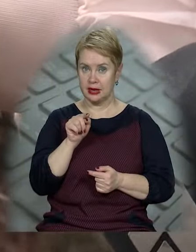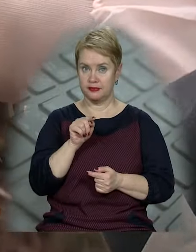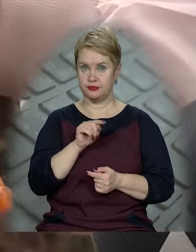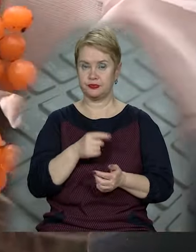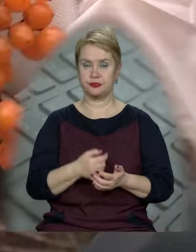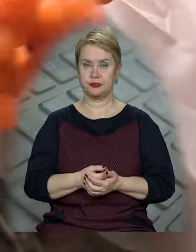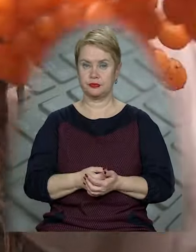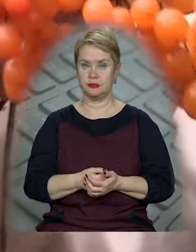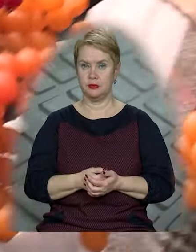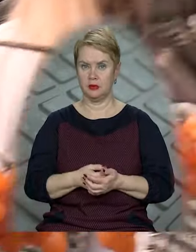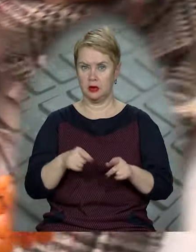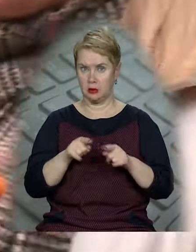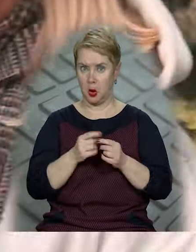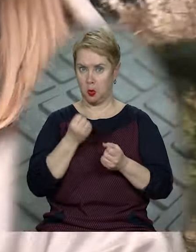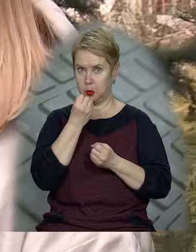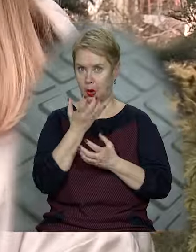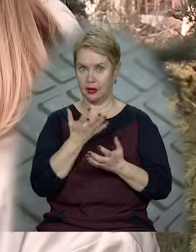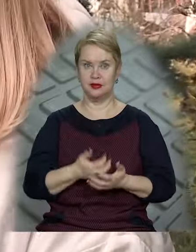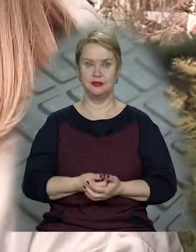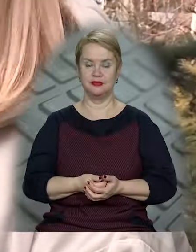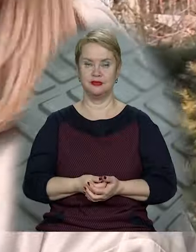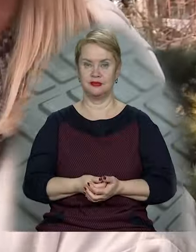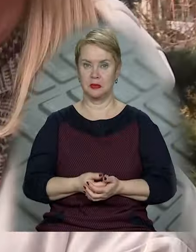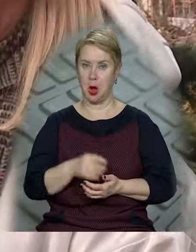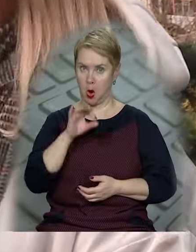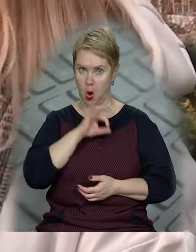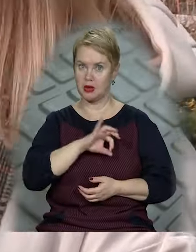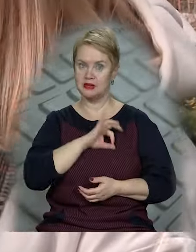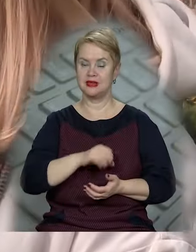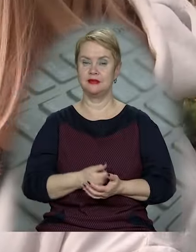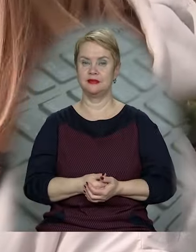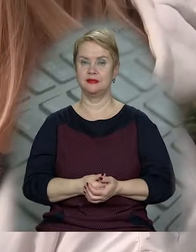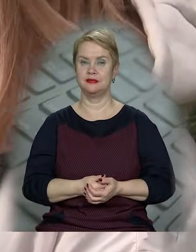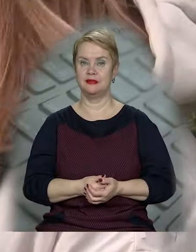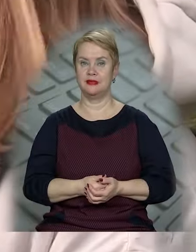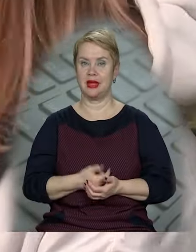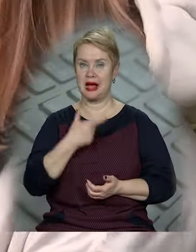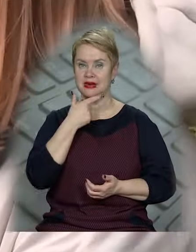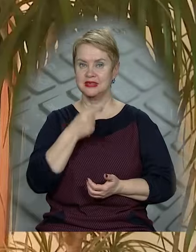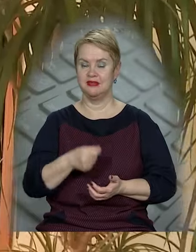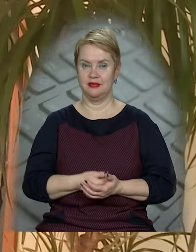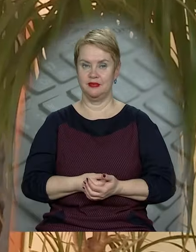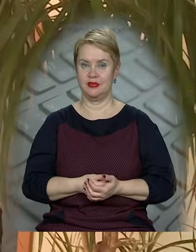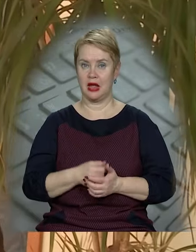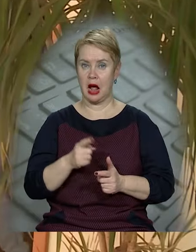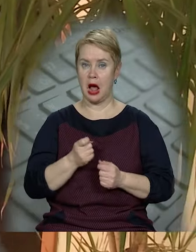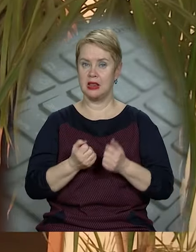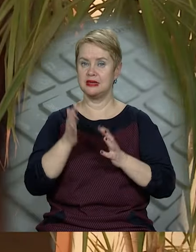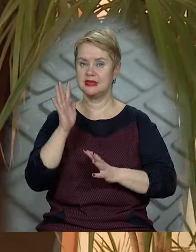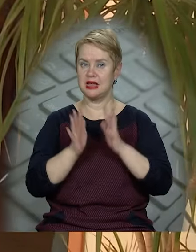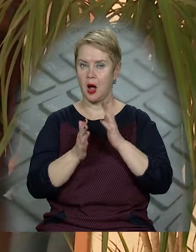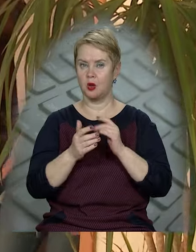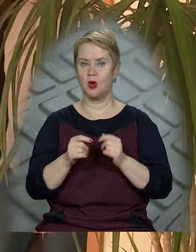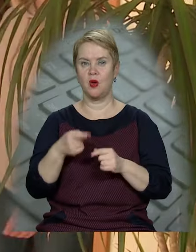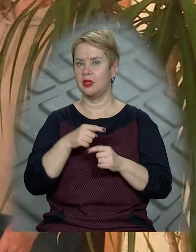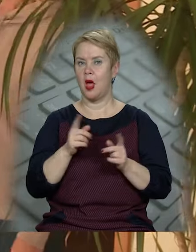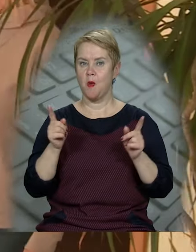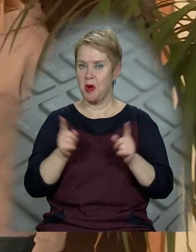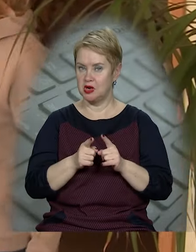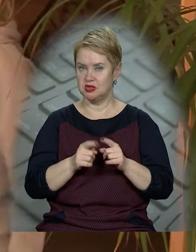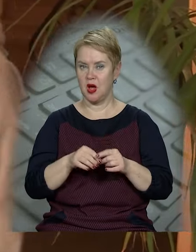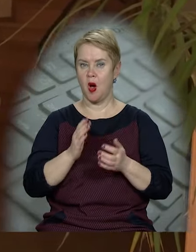мілкіша. Ну, такий букет. Бачите, дуже так. Корисний і красивий. Але садом та городом Олексій не